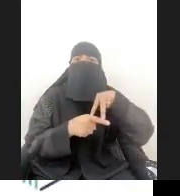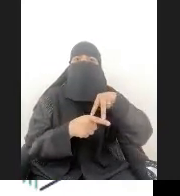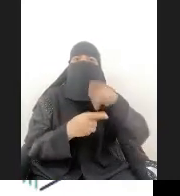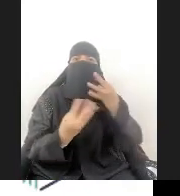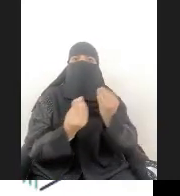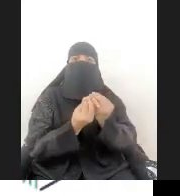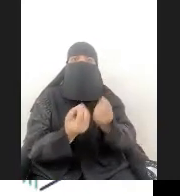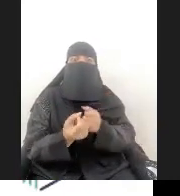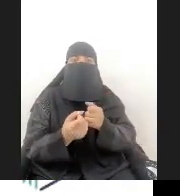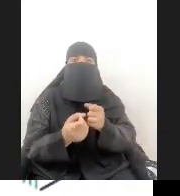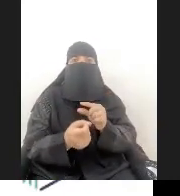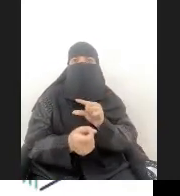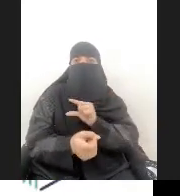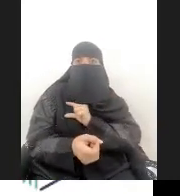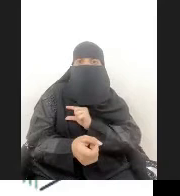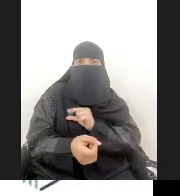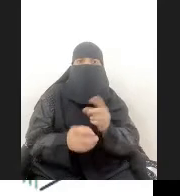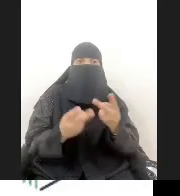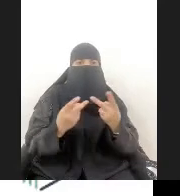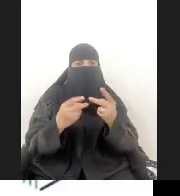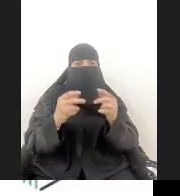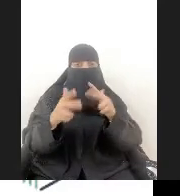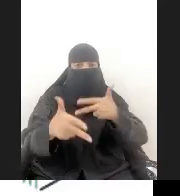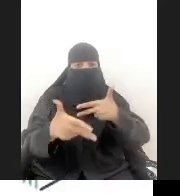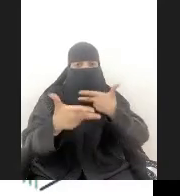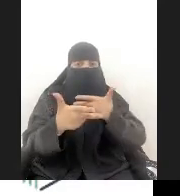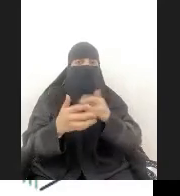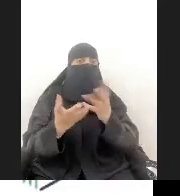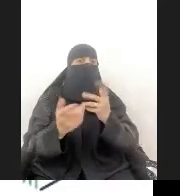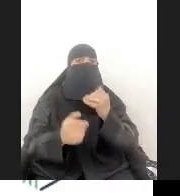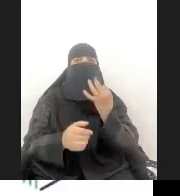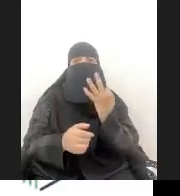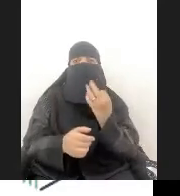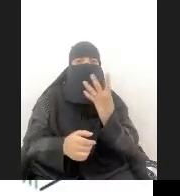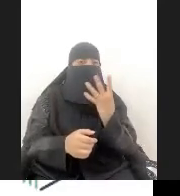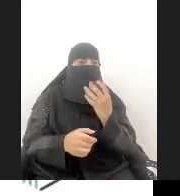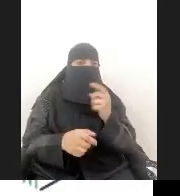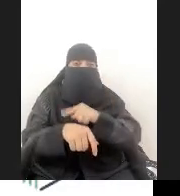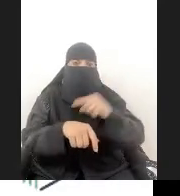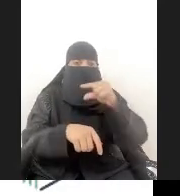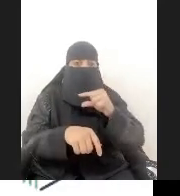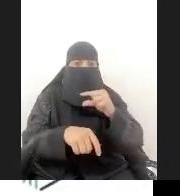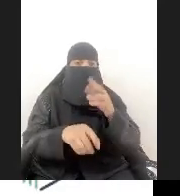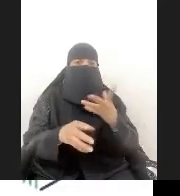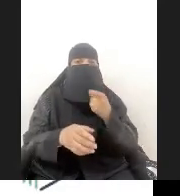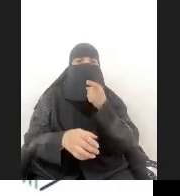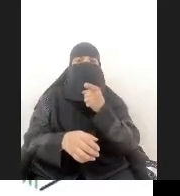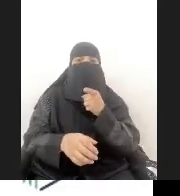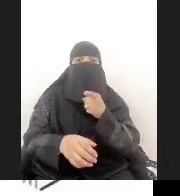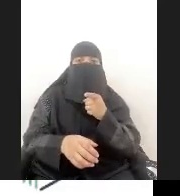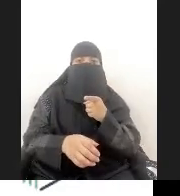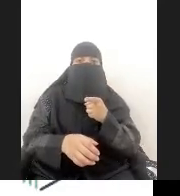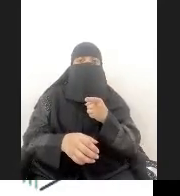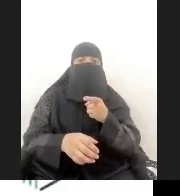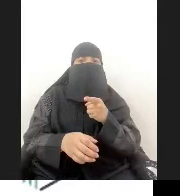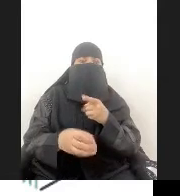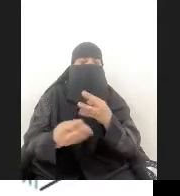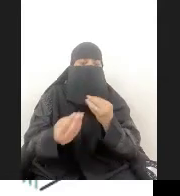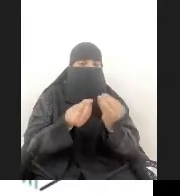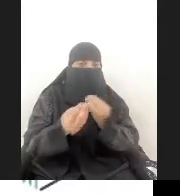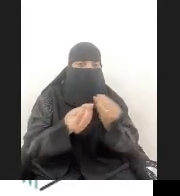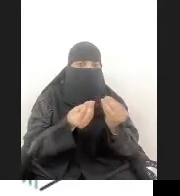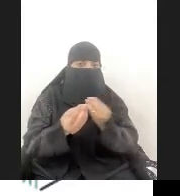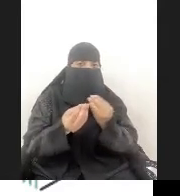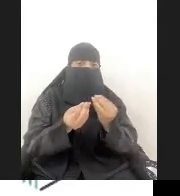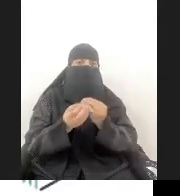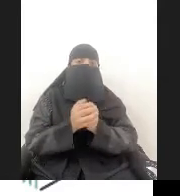3 دقائق 4 دقائق من باب التعزيز، يأتي في رقم 4 اللي هو الممارسة، فتح بروفايد أوبورتونيتي، ممكن أعضع للطلاب